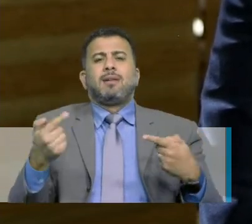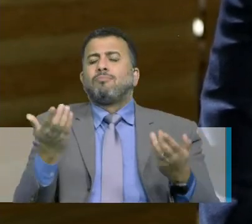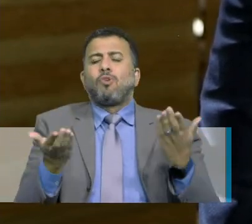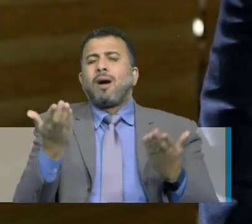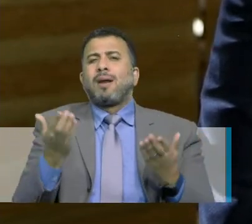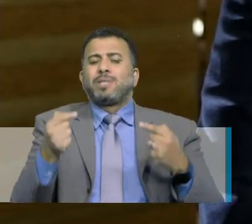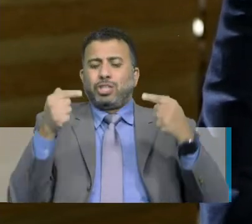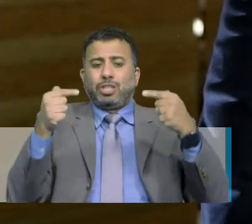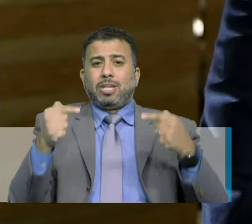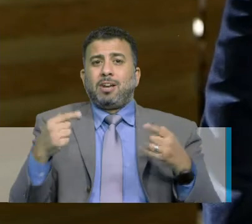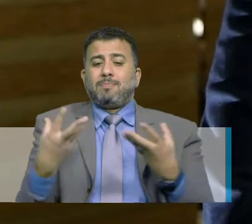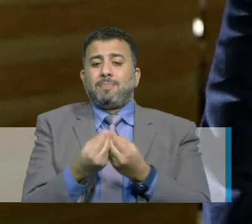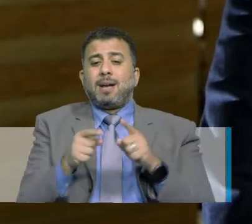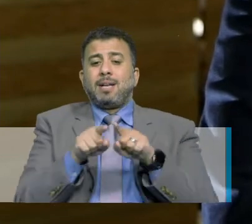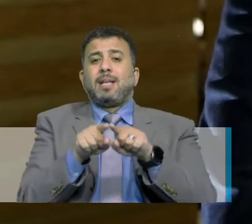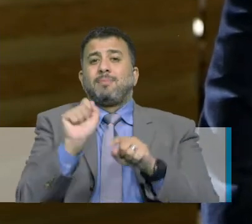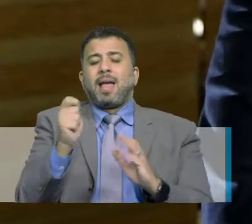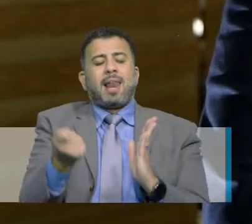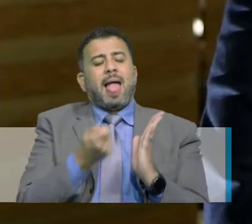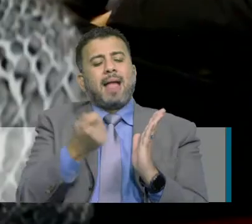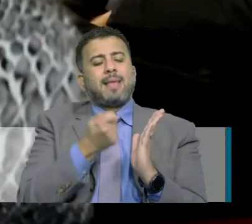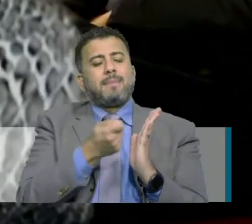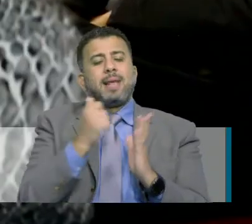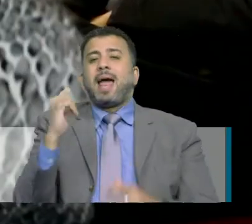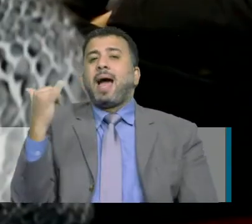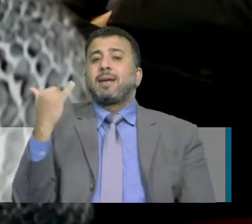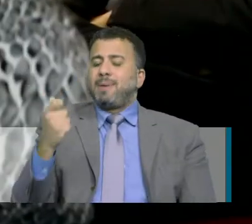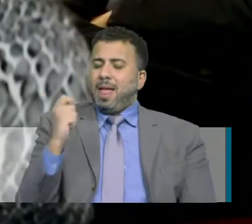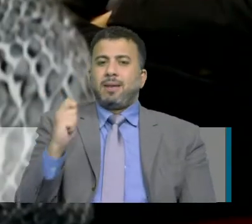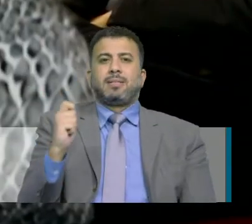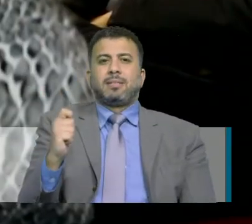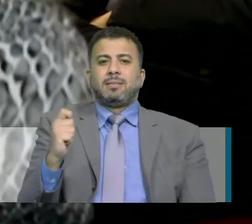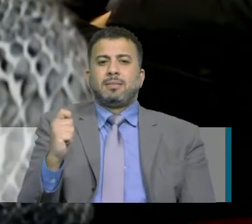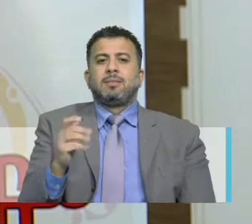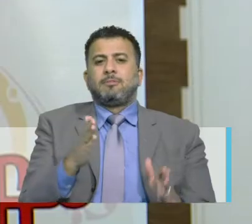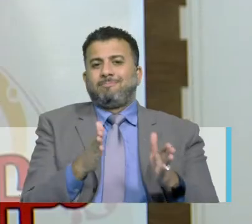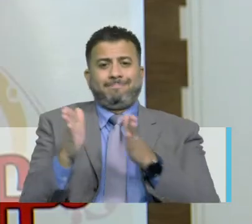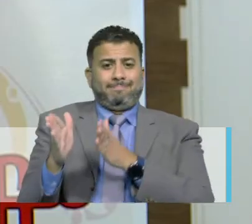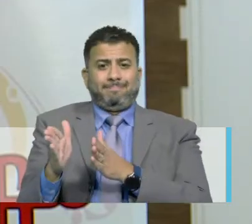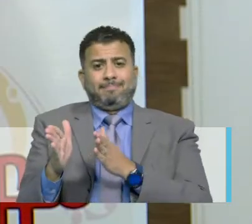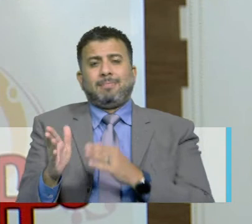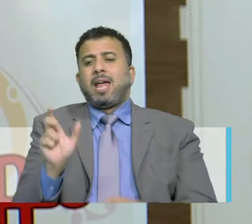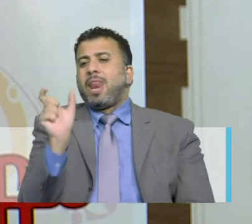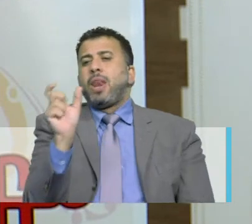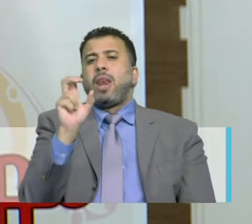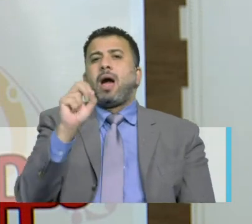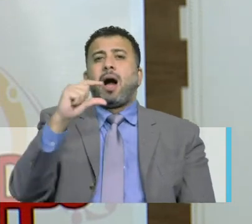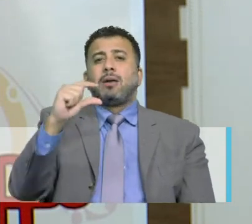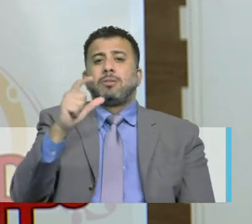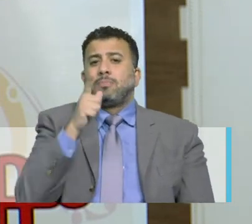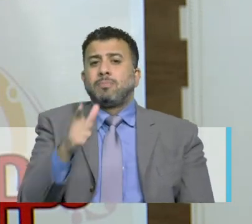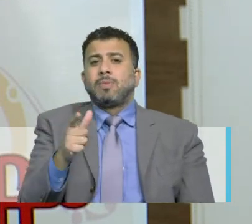النقدية التي ترافق هذا الجنس الأدبي العربي العريق. وعلى هامش الجلسة النقدية أقيمت